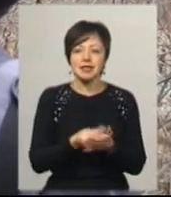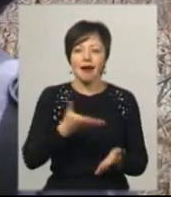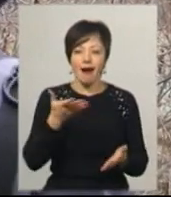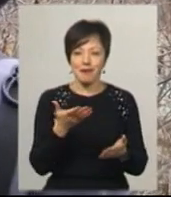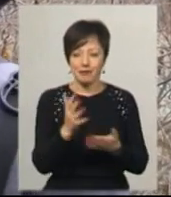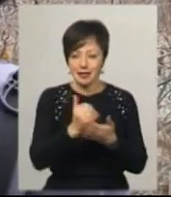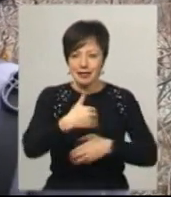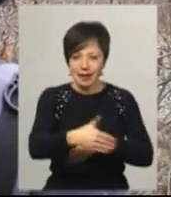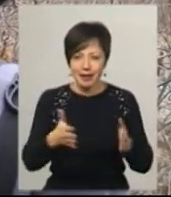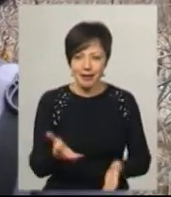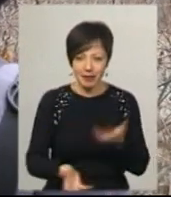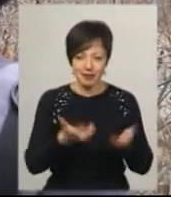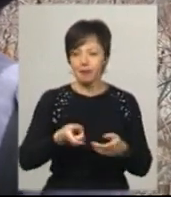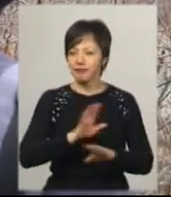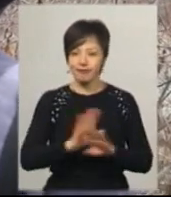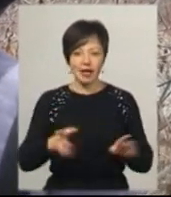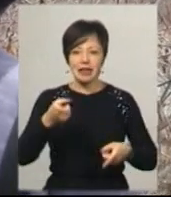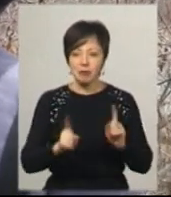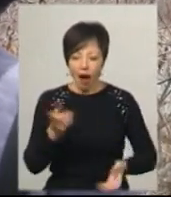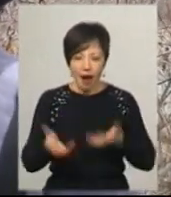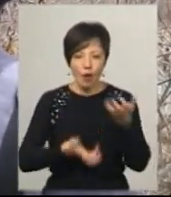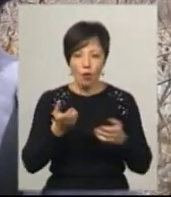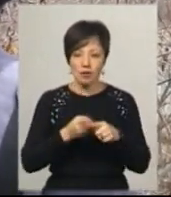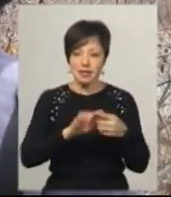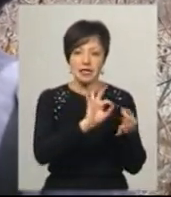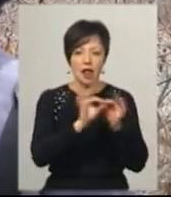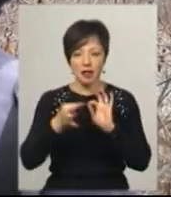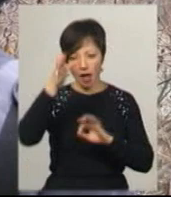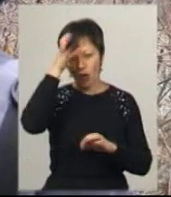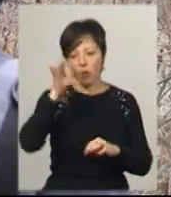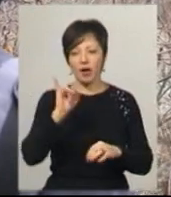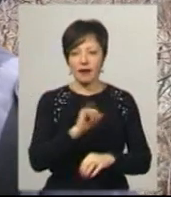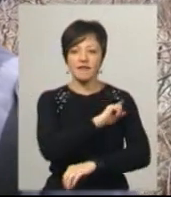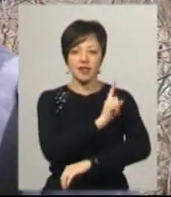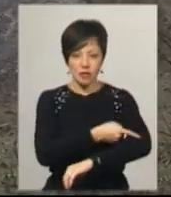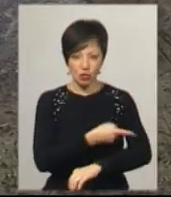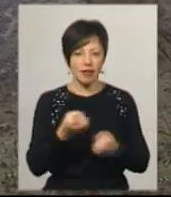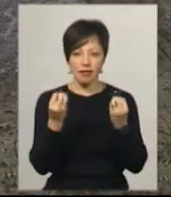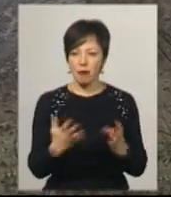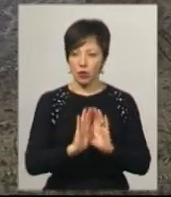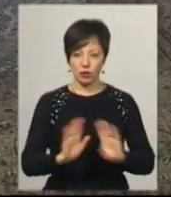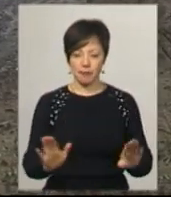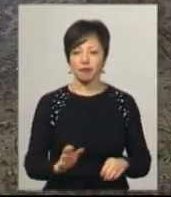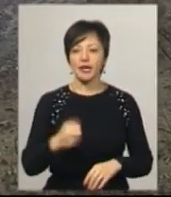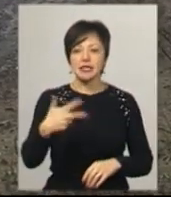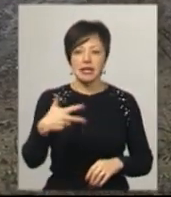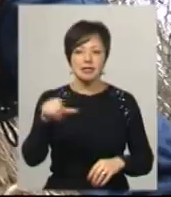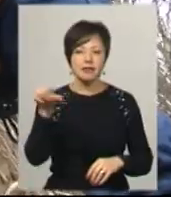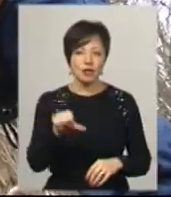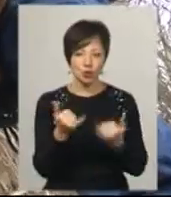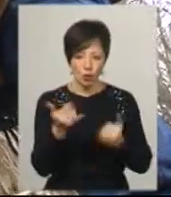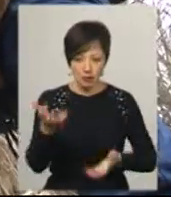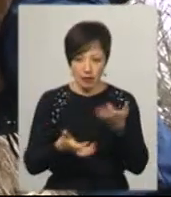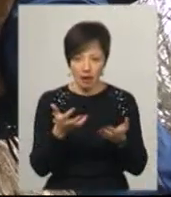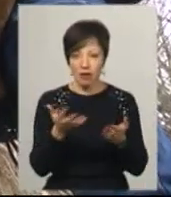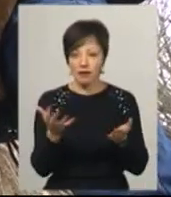Прямо скринями їх дістає. Насправді археологія достатньо складна наука і фізично достатньо теж непроста. За півгодини сьогоднішньої розвідки